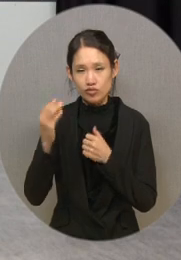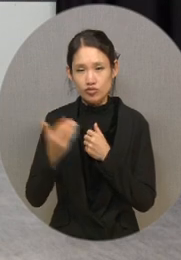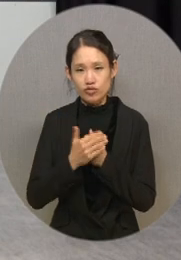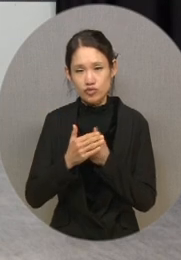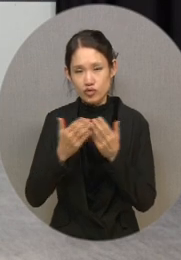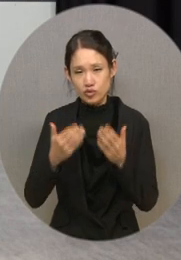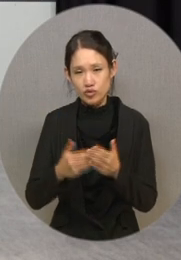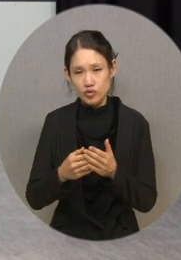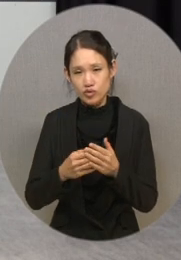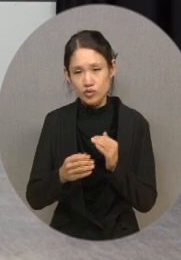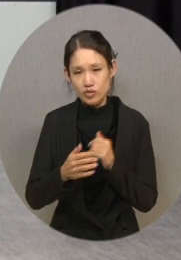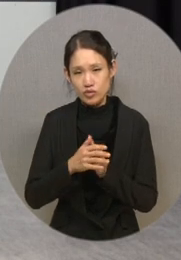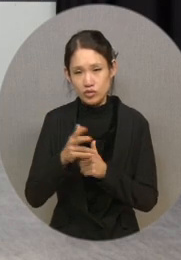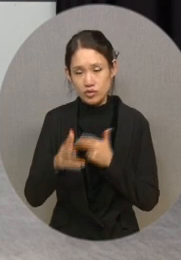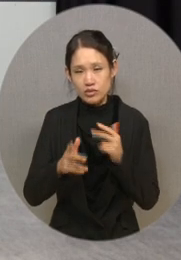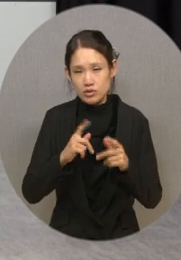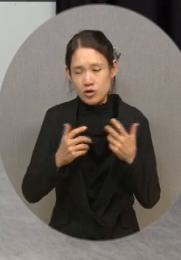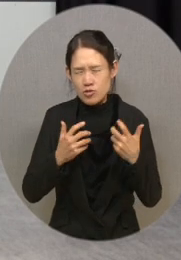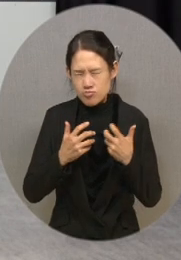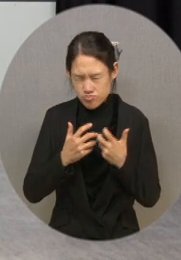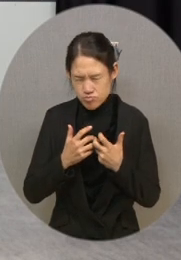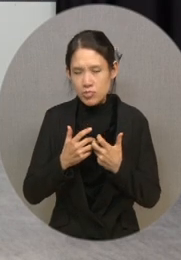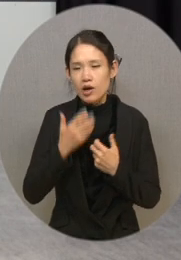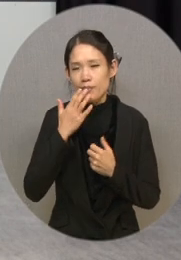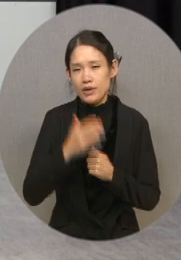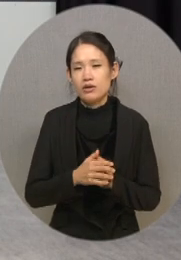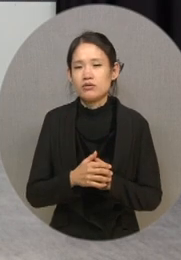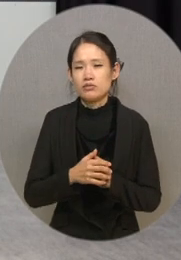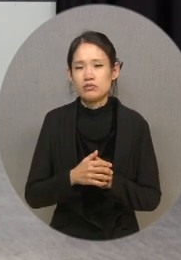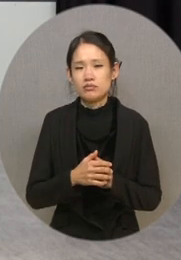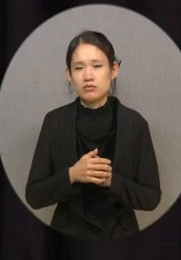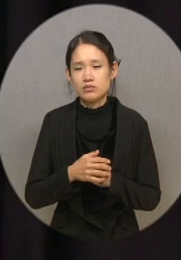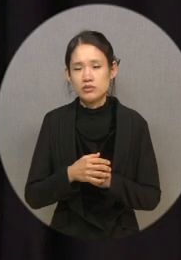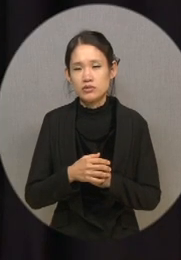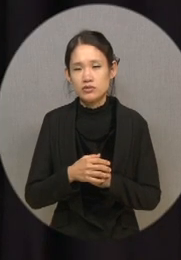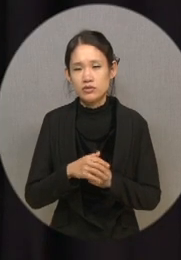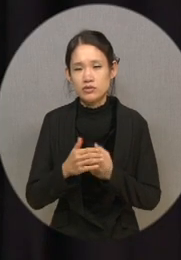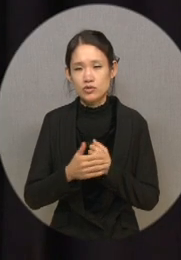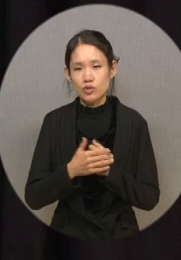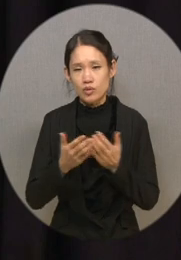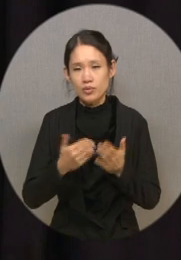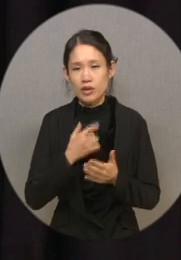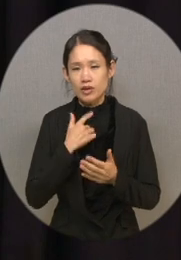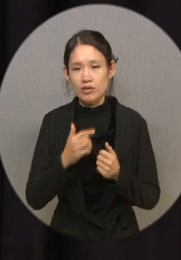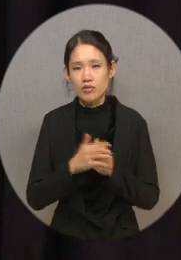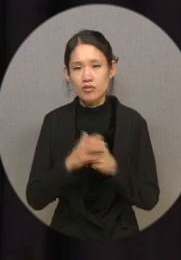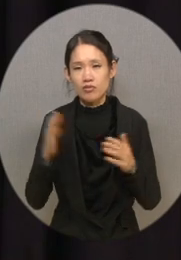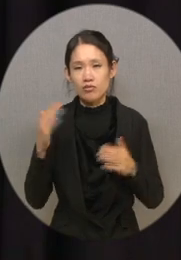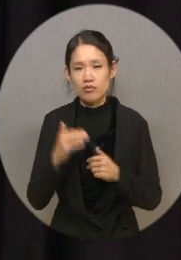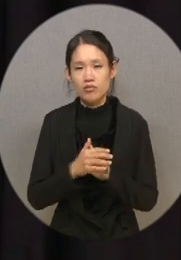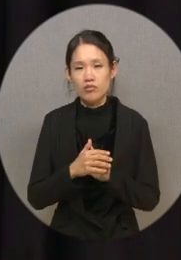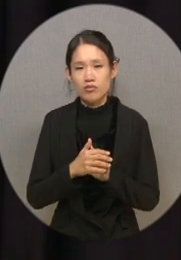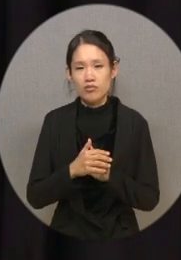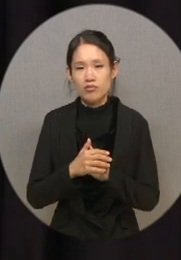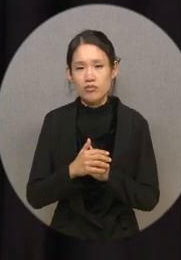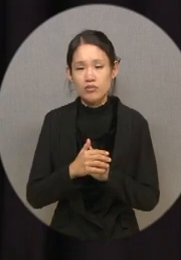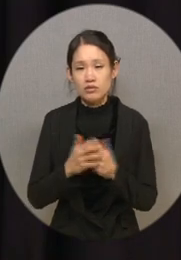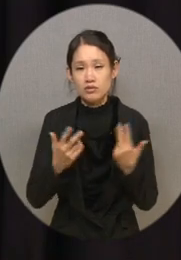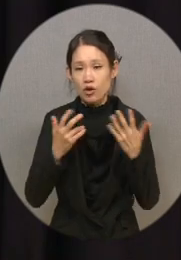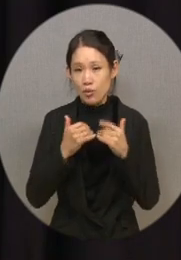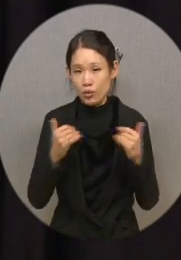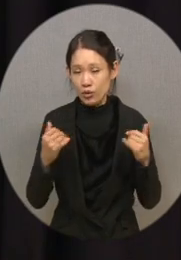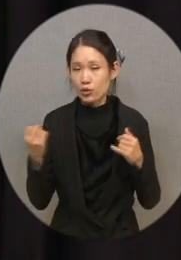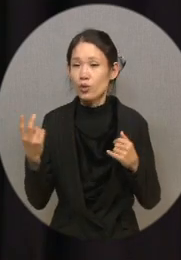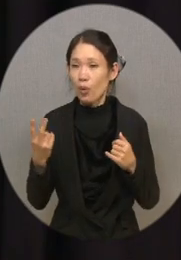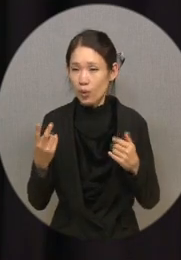저희들이 사업이 더 풍부하게 할 수가 있었어요. 그래서 그 도움을 받던 학생들이 지금은 자원봉사자로